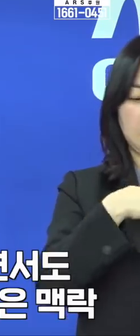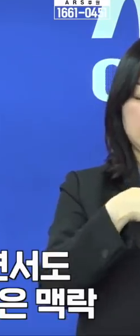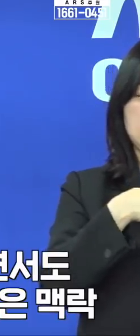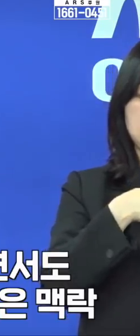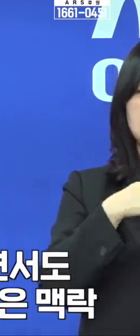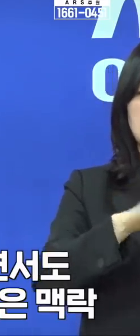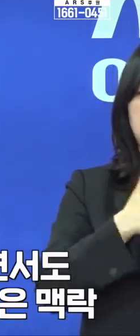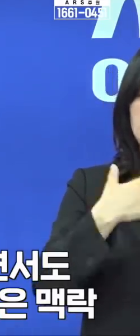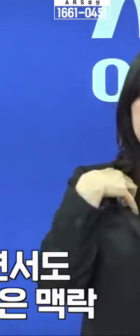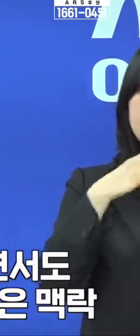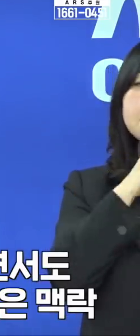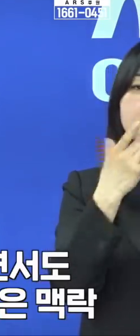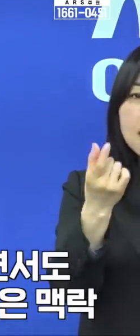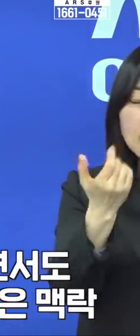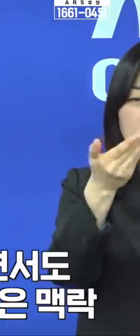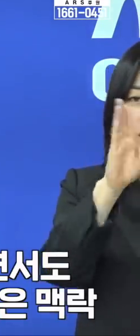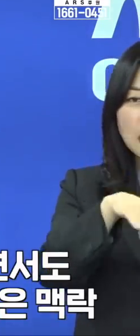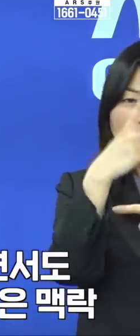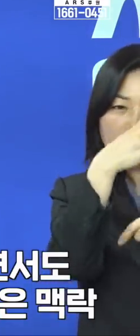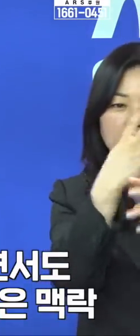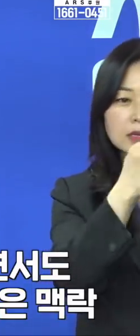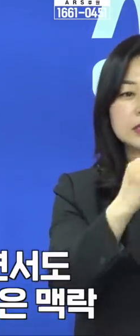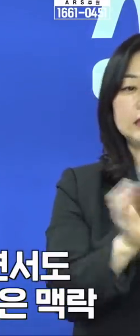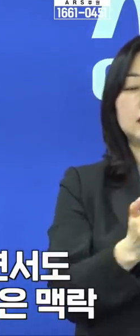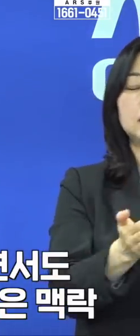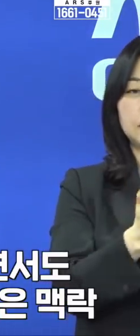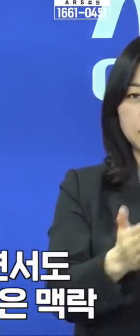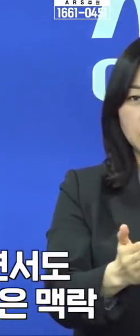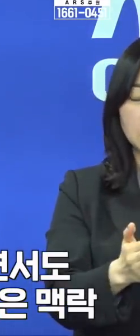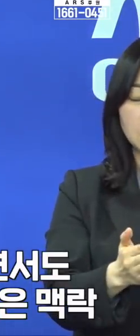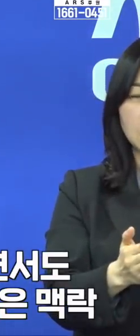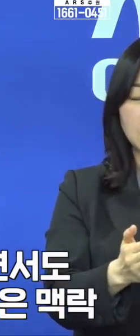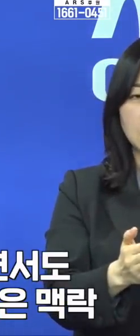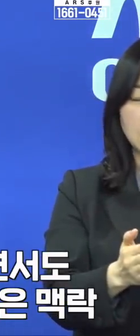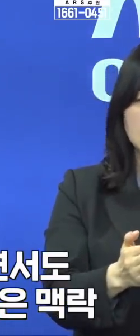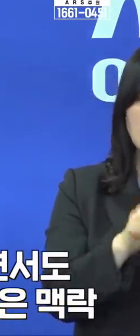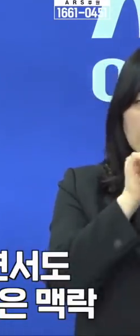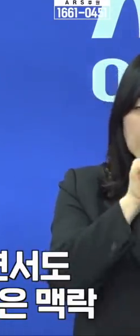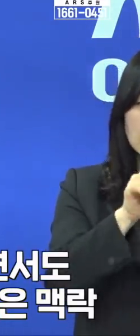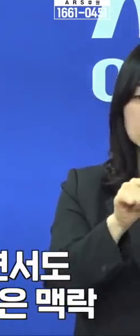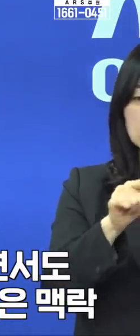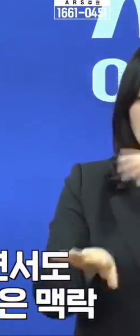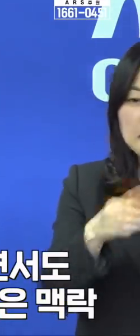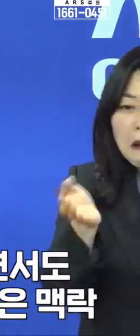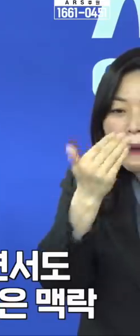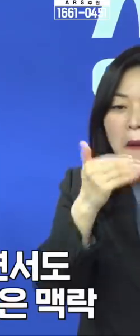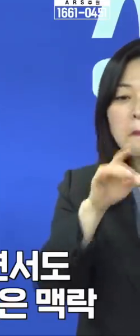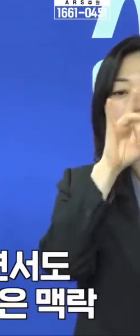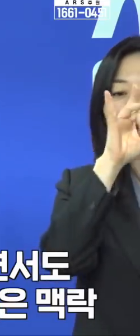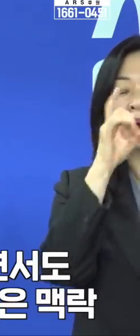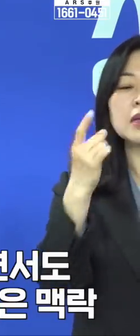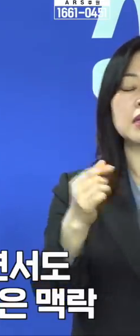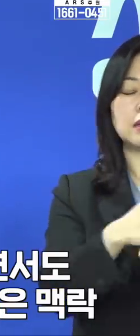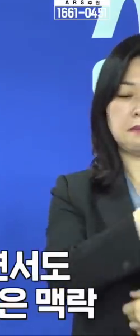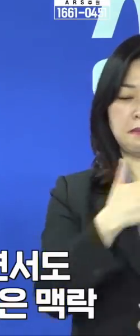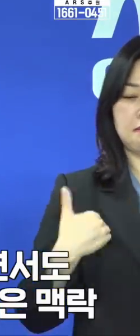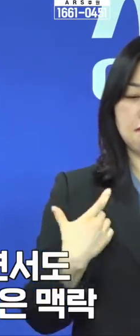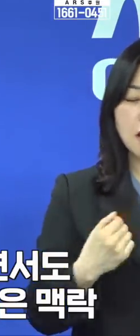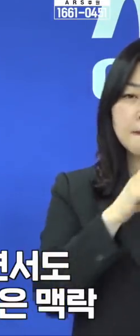다 지난 거라며 그래서 수사기관이 손을 못 댄 거라고 당당하게 얘기한